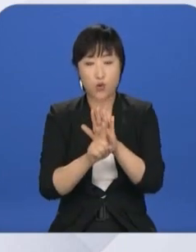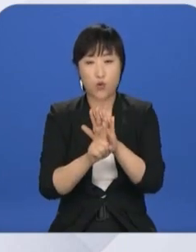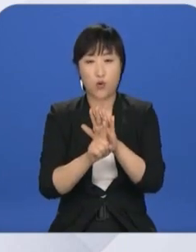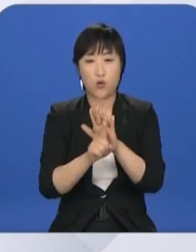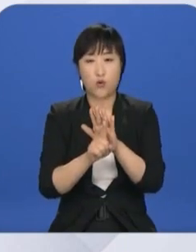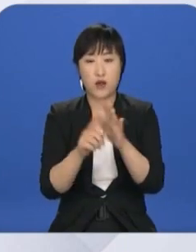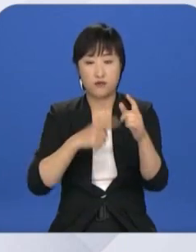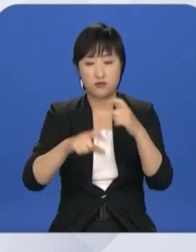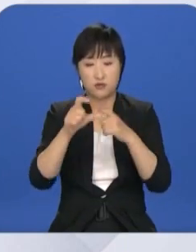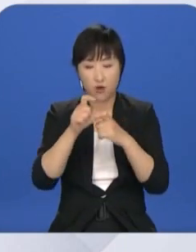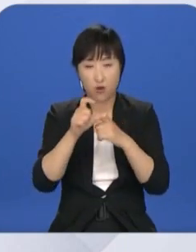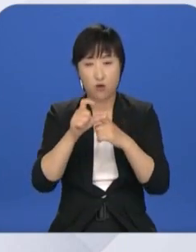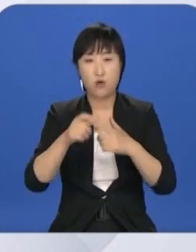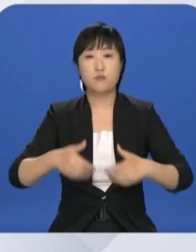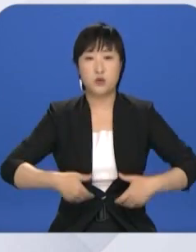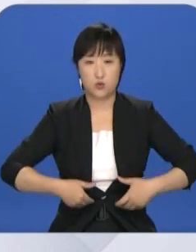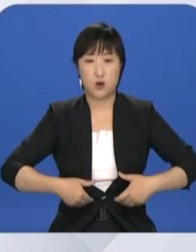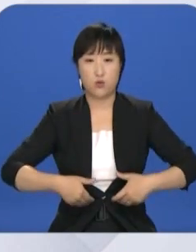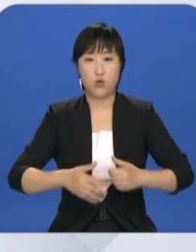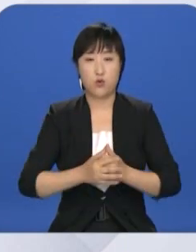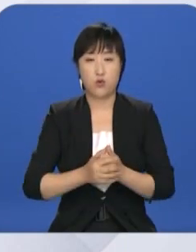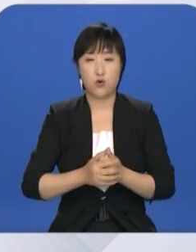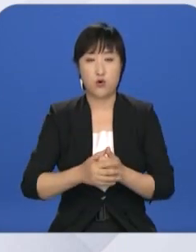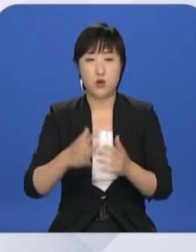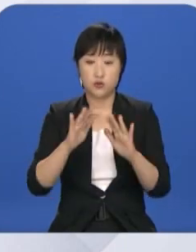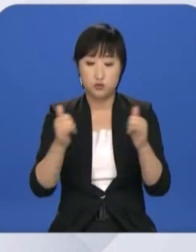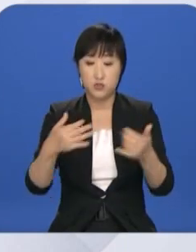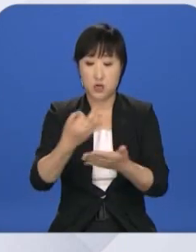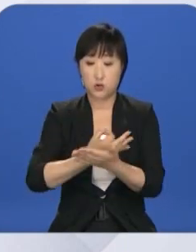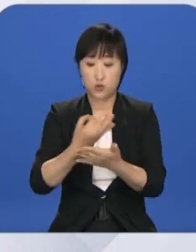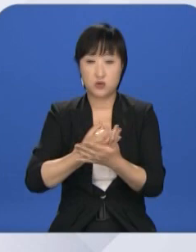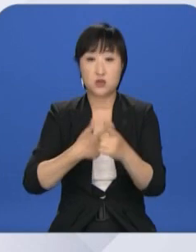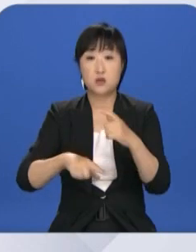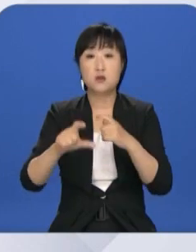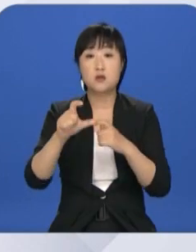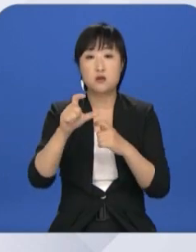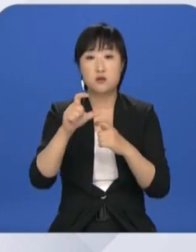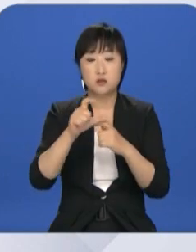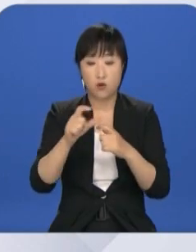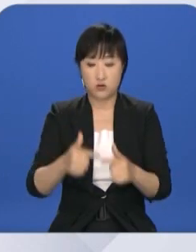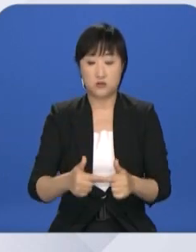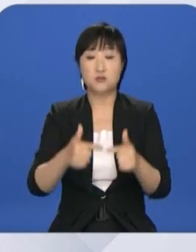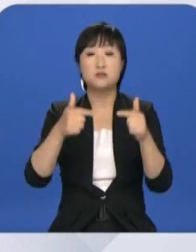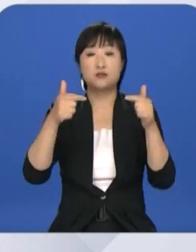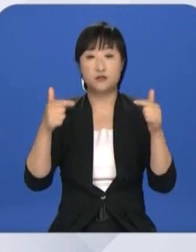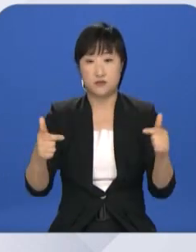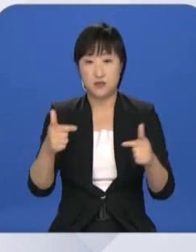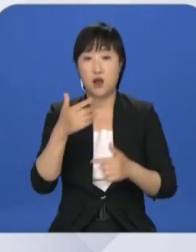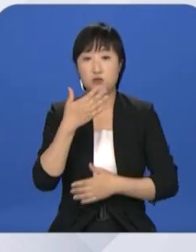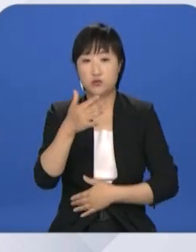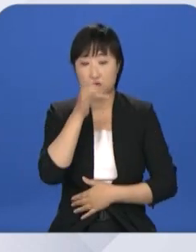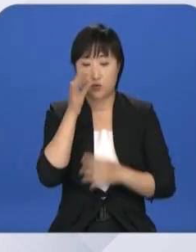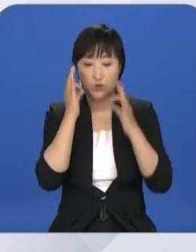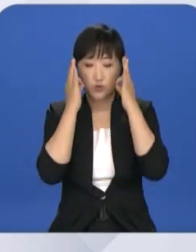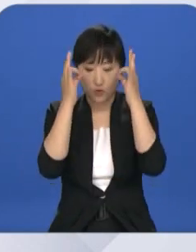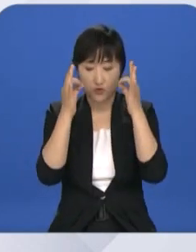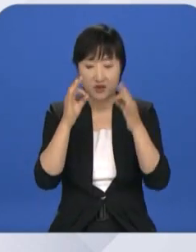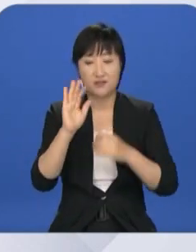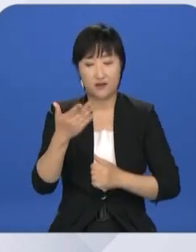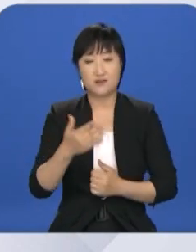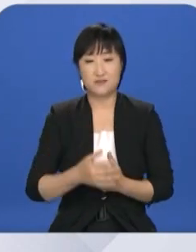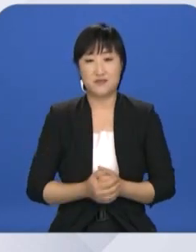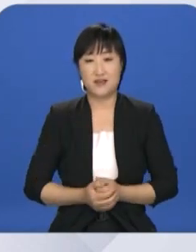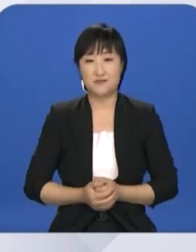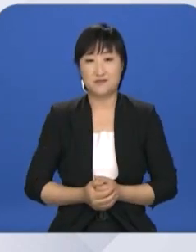것을 삼박자를 맞춰가지고 주민 소득이 더 증대될 수 있도록 노력을 해야 될